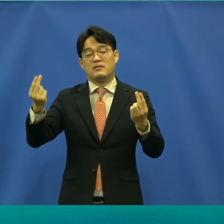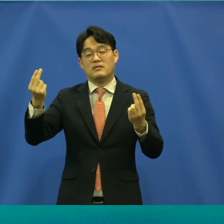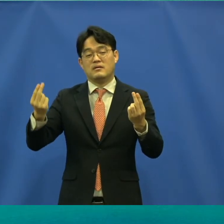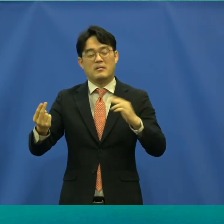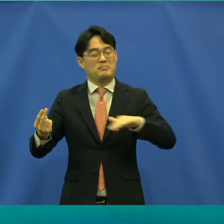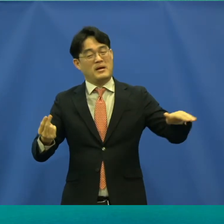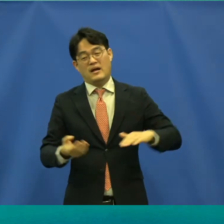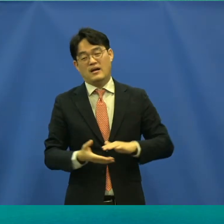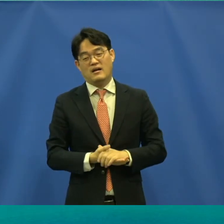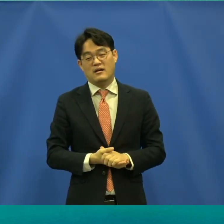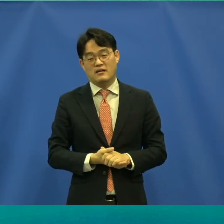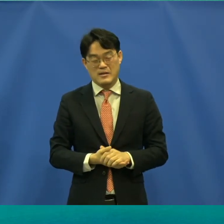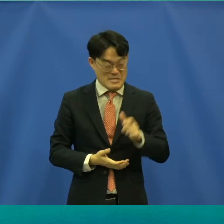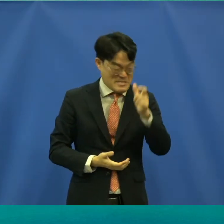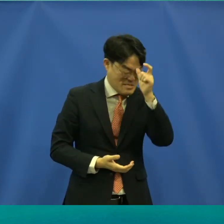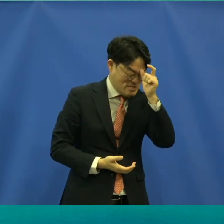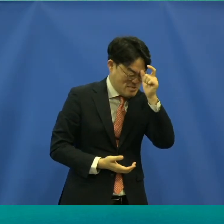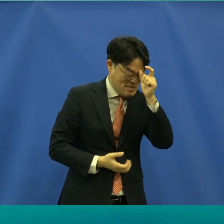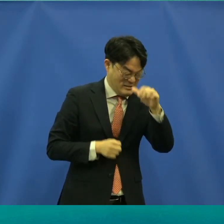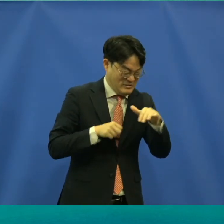하나님은 쉽게 물러서지 않습니다.